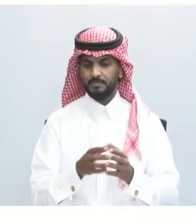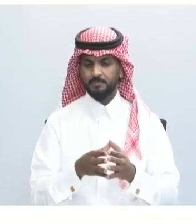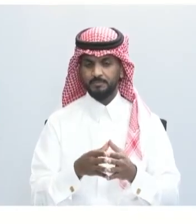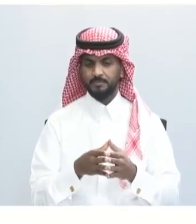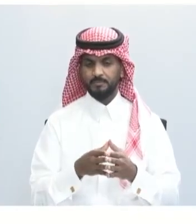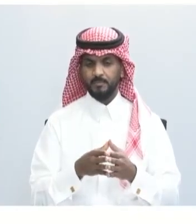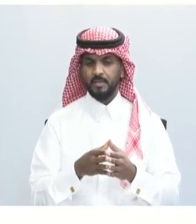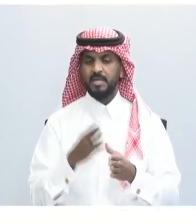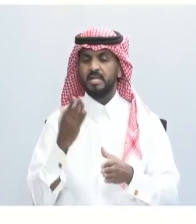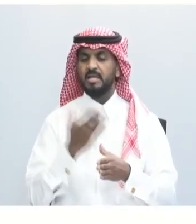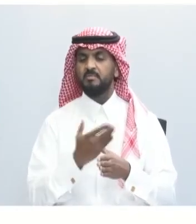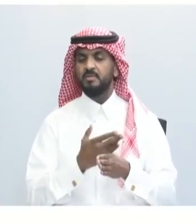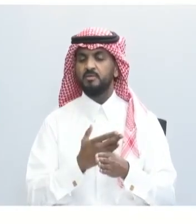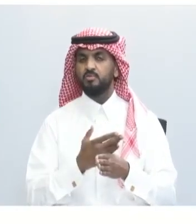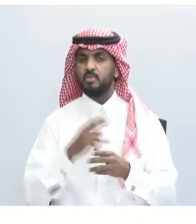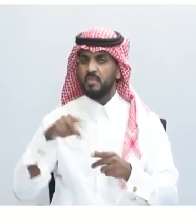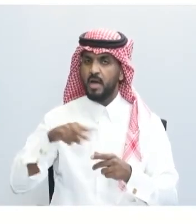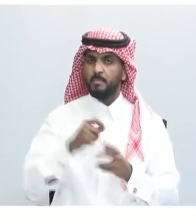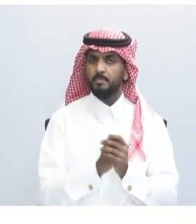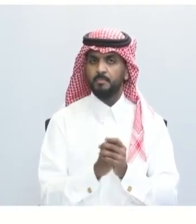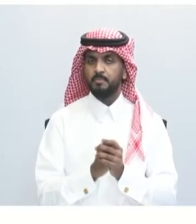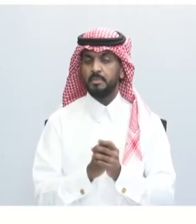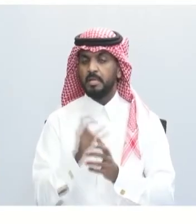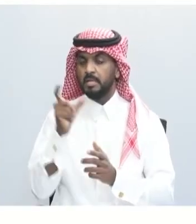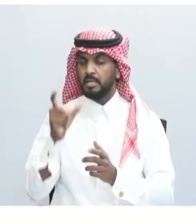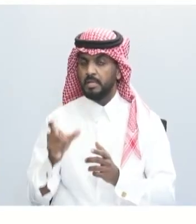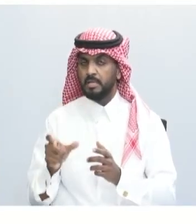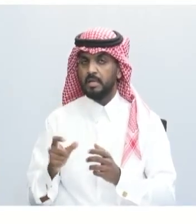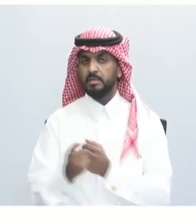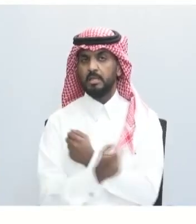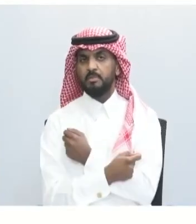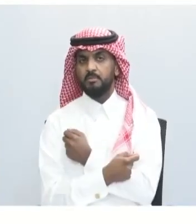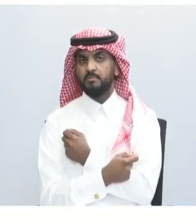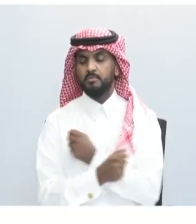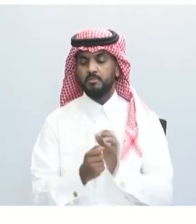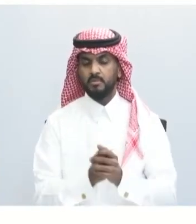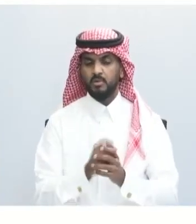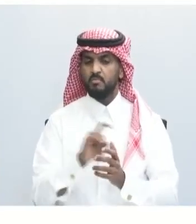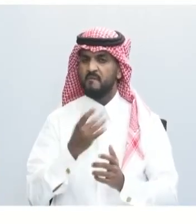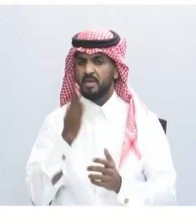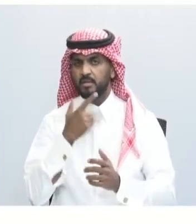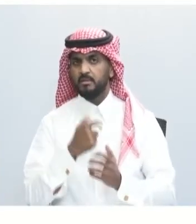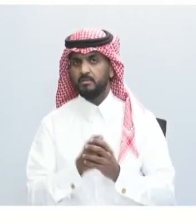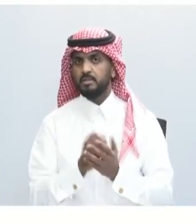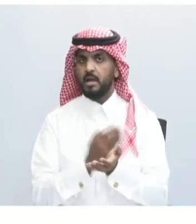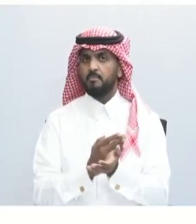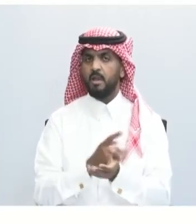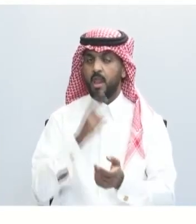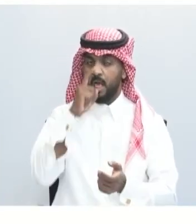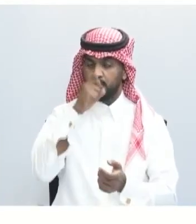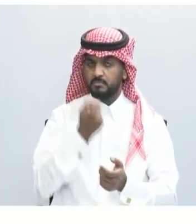لماذا يجب زياره الطبيب واجراء فحص دوري حتى وان لم نشعر بالالم لماذا